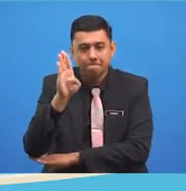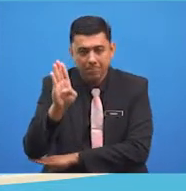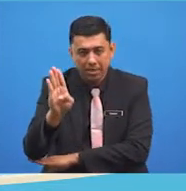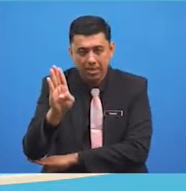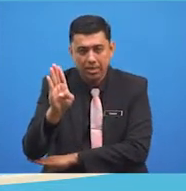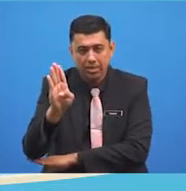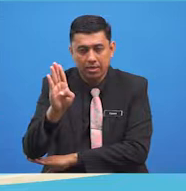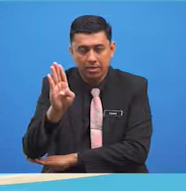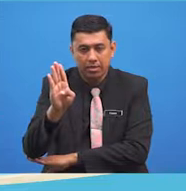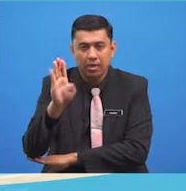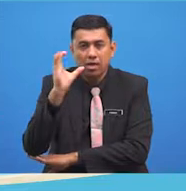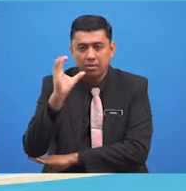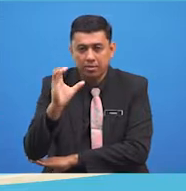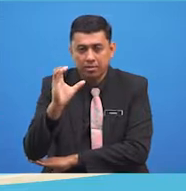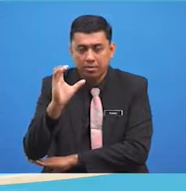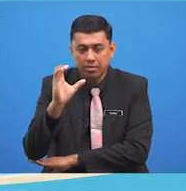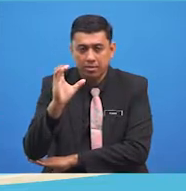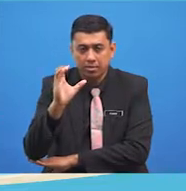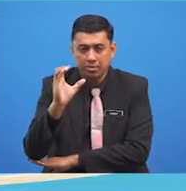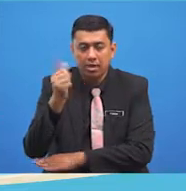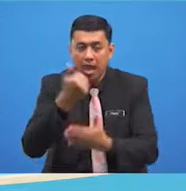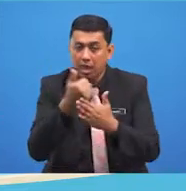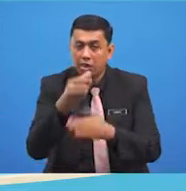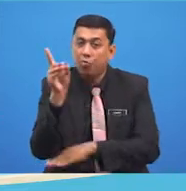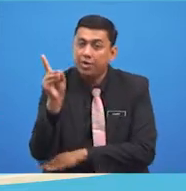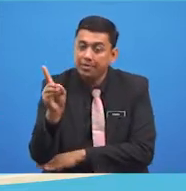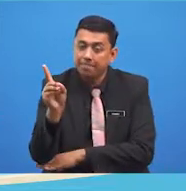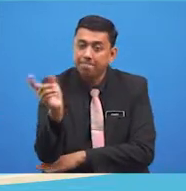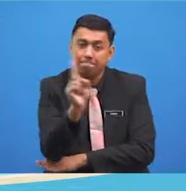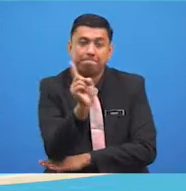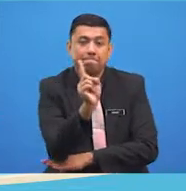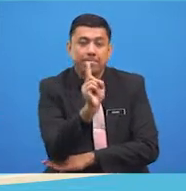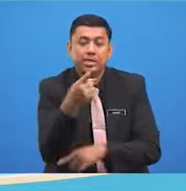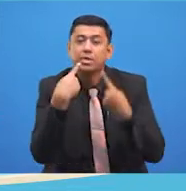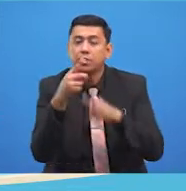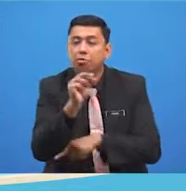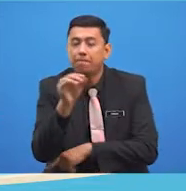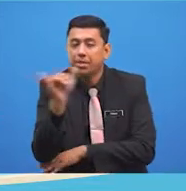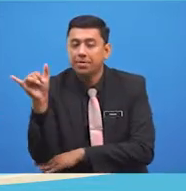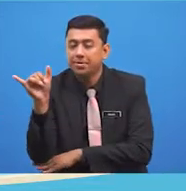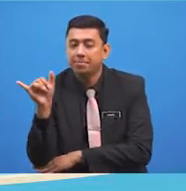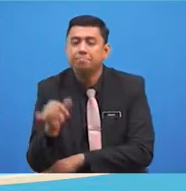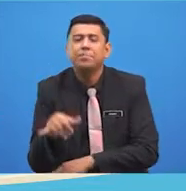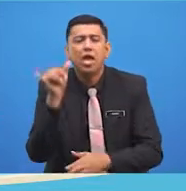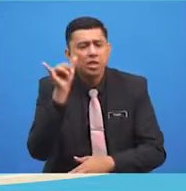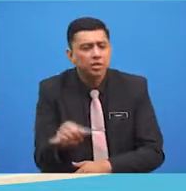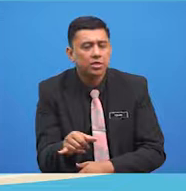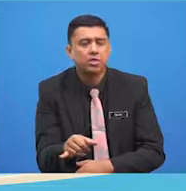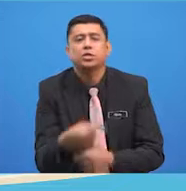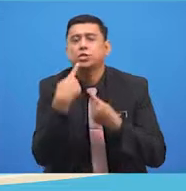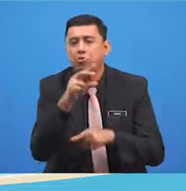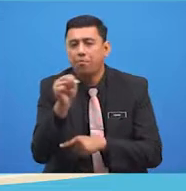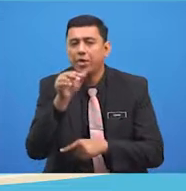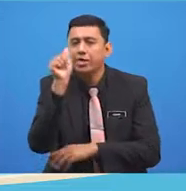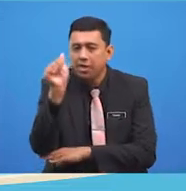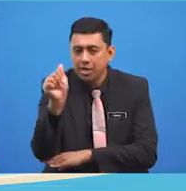Emas mamut. C. Arang batu rusila. D. Gas asli Selat Melaka. Ya, murid-murid, jawapannya